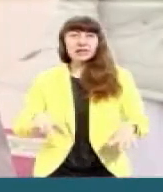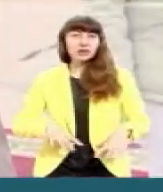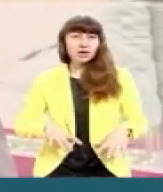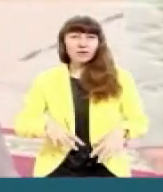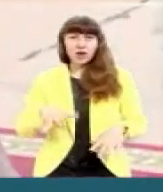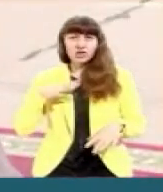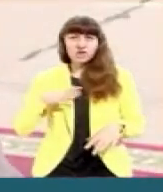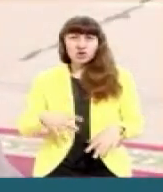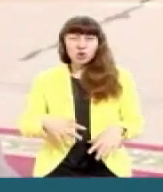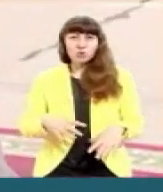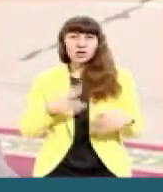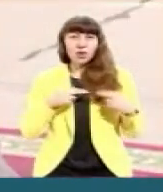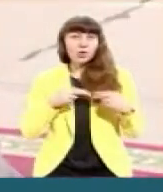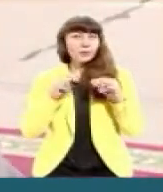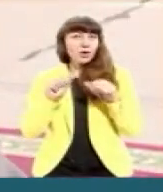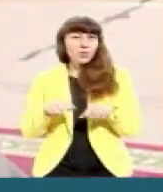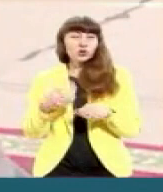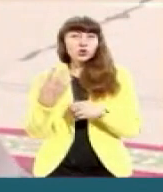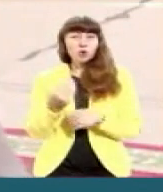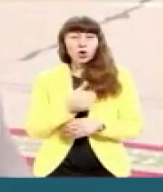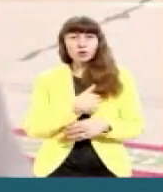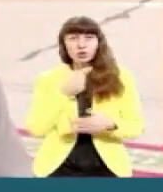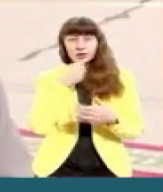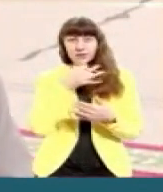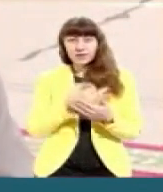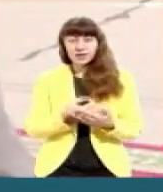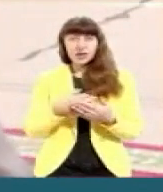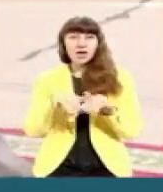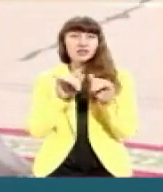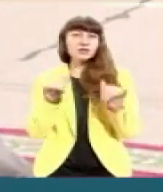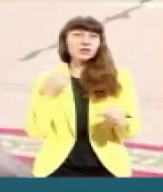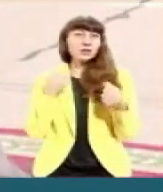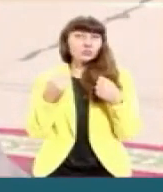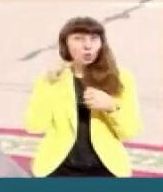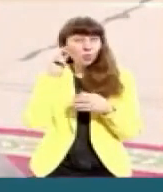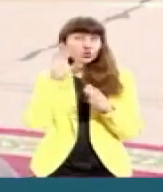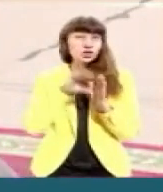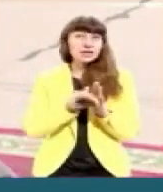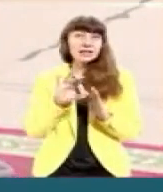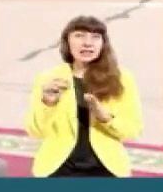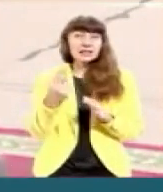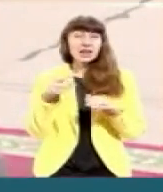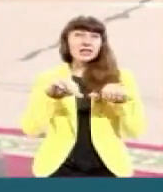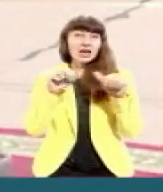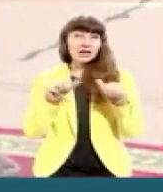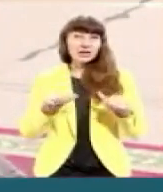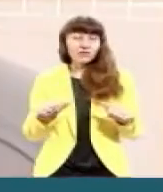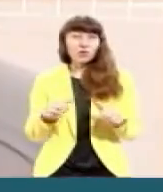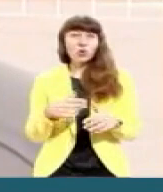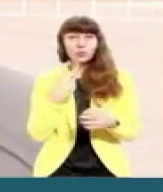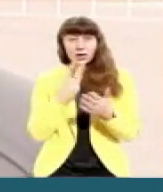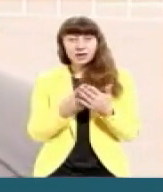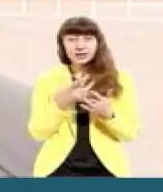Они выносливы, работоспособны. Помимо этого, хочу сказать, что развитие спорта, в том числе и национальных видов, является